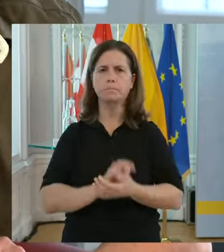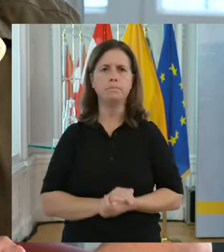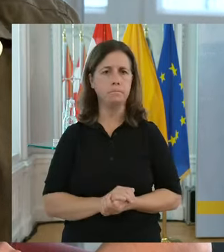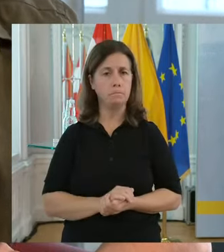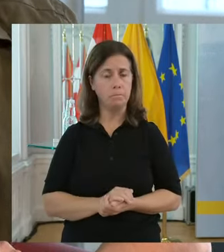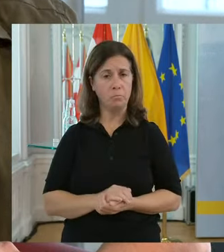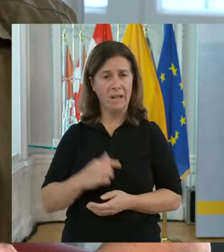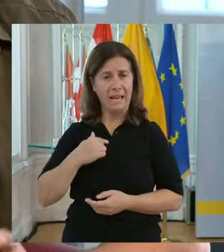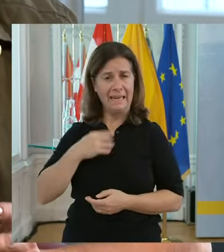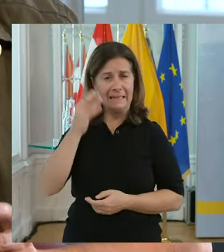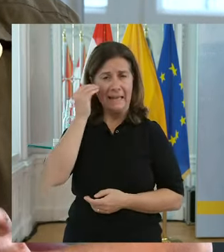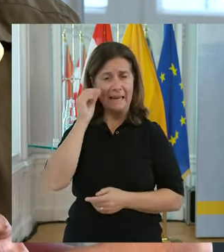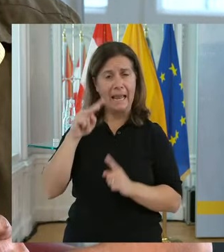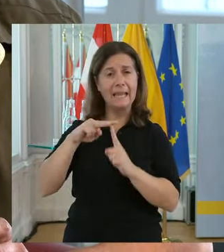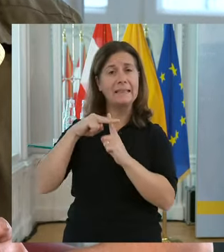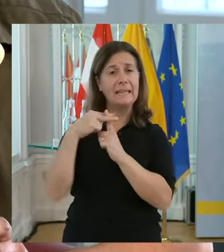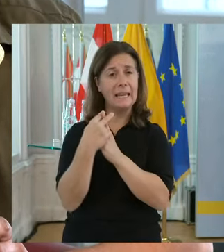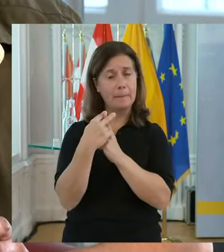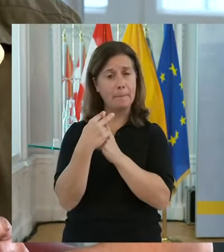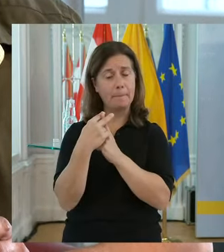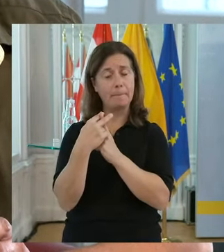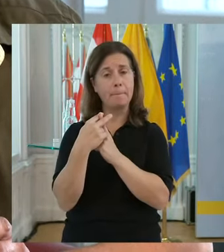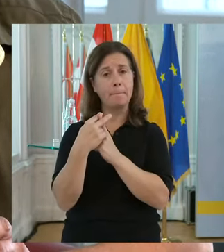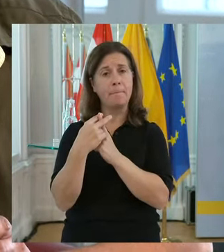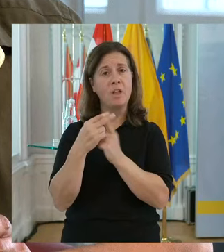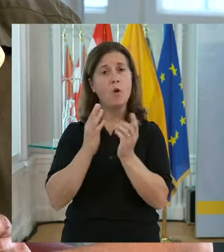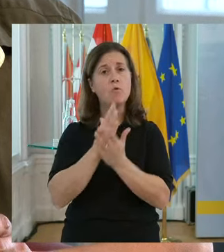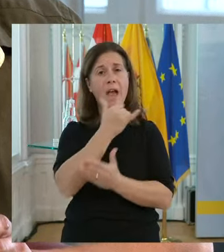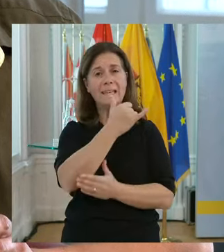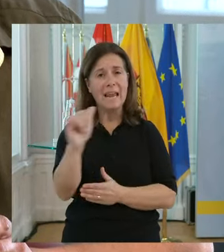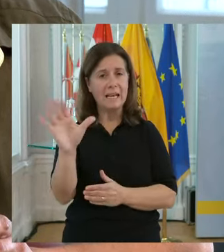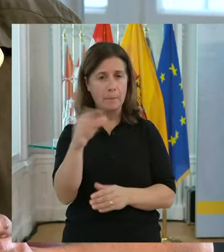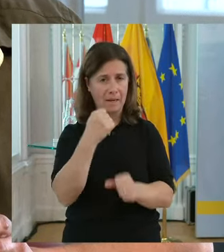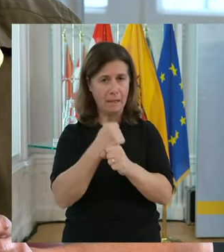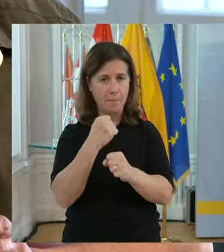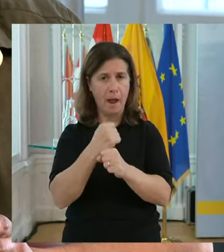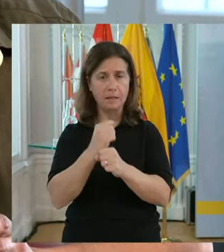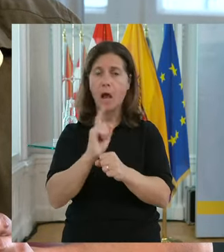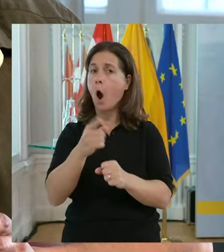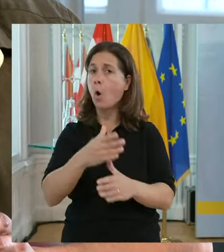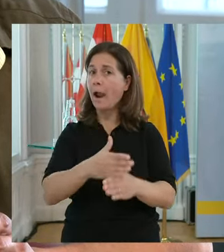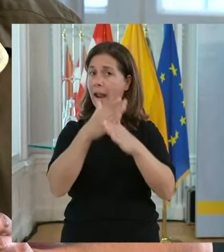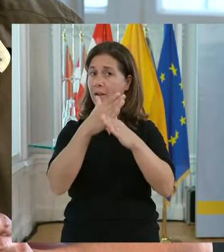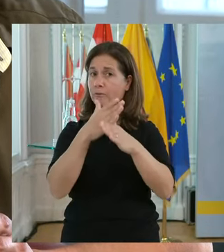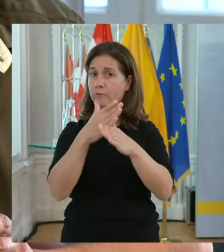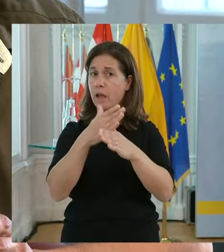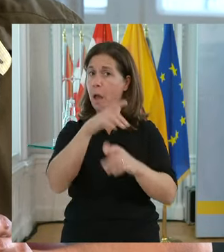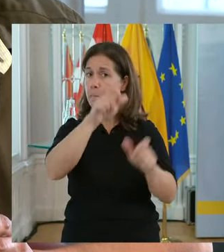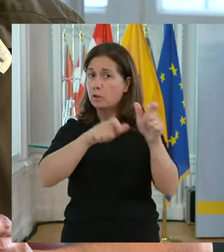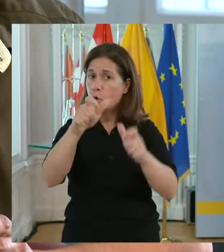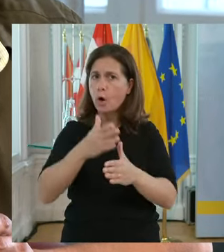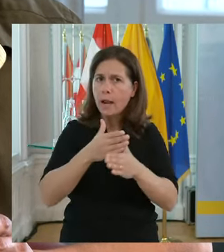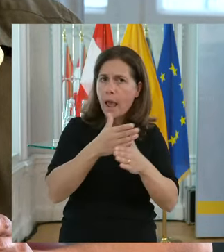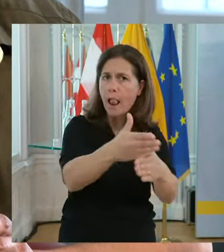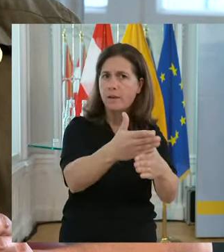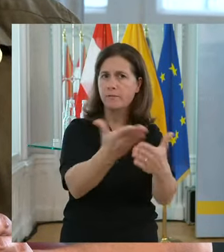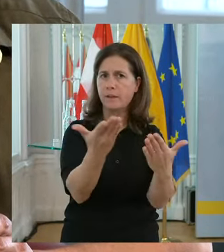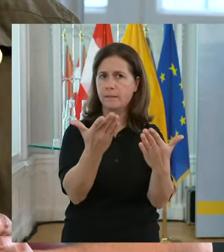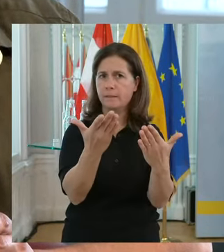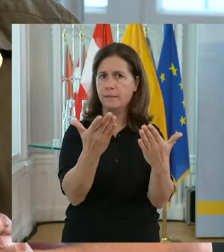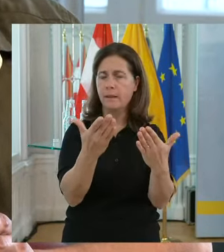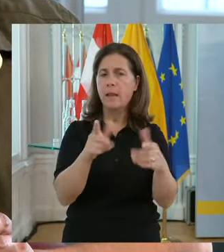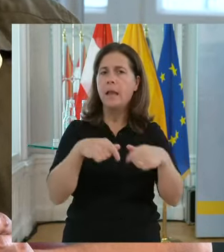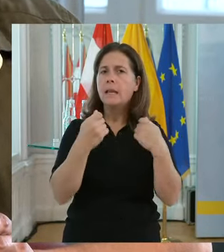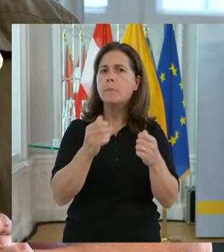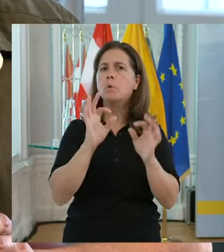Ich denke fürs Team, es ist für jeden Mitarbeiter auch sehr hilfreich, den Personen zu helfen. Es gibt